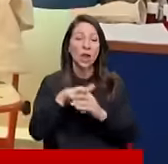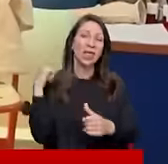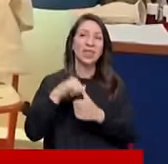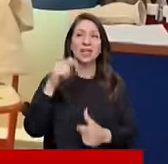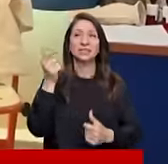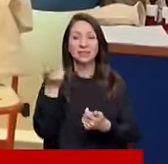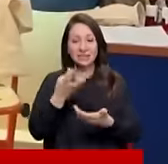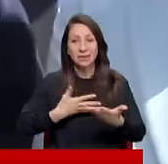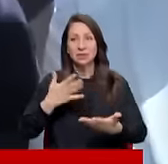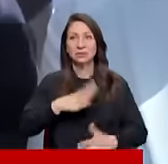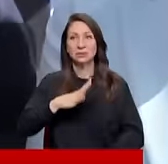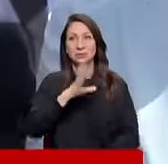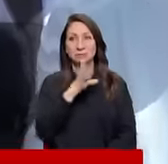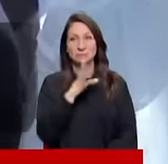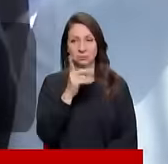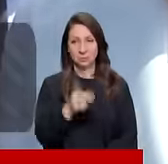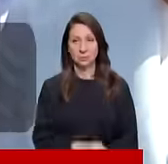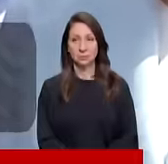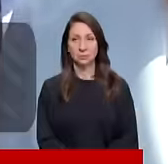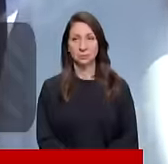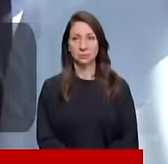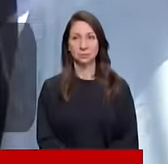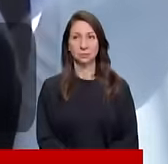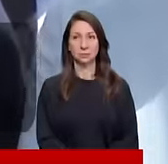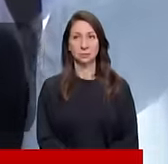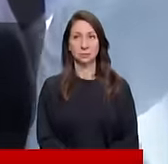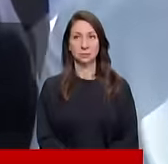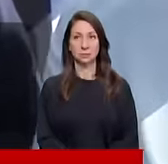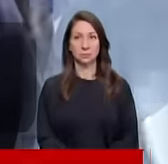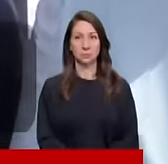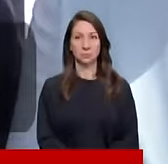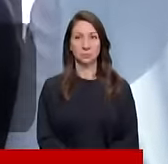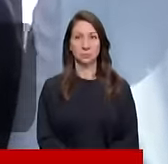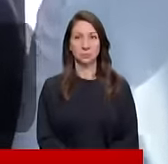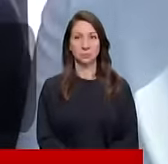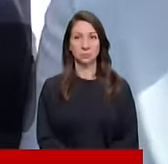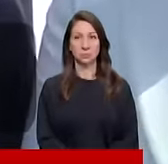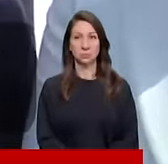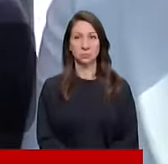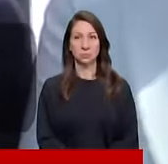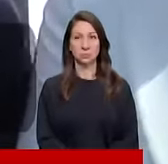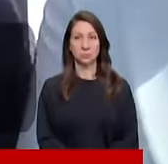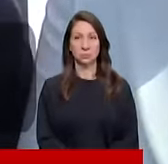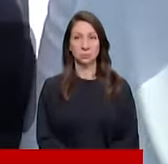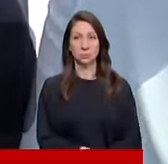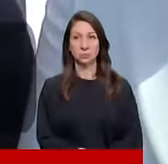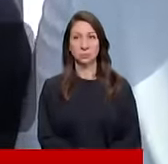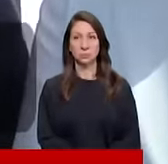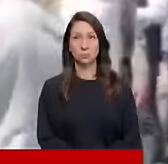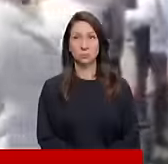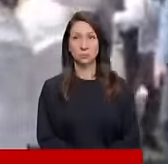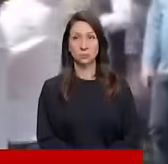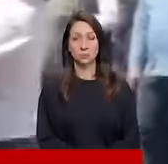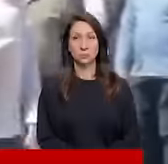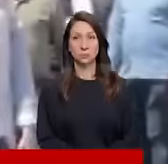yeniden sayılmasında ısrarcı. Hatay'da işleri aceleye getirmeye kalkışmayın. Hakimlere de sözümüz kanunsuz emir